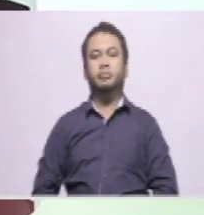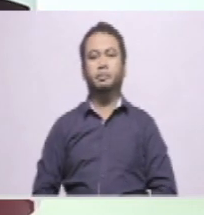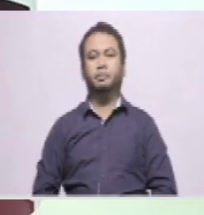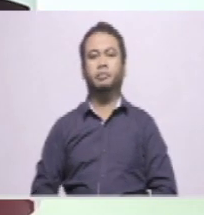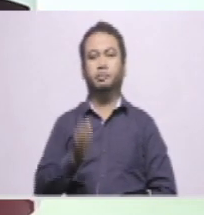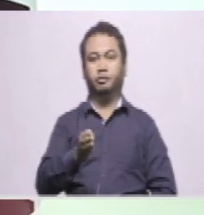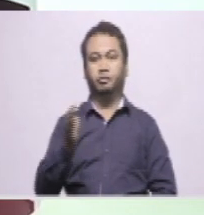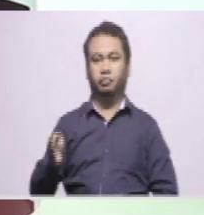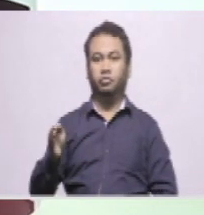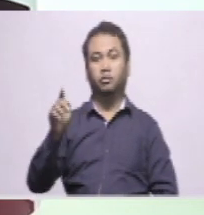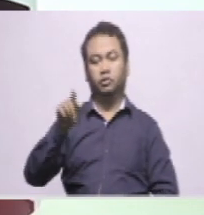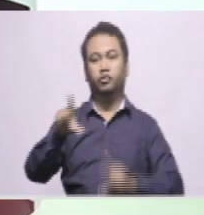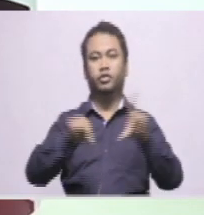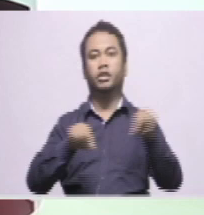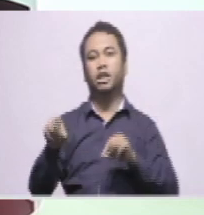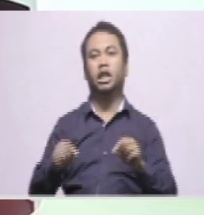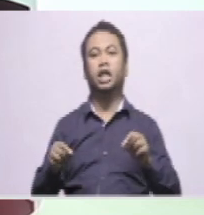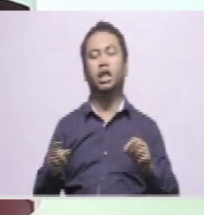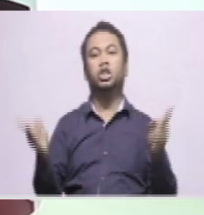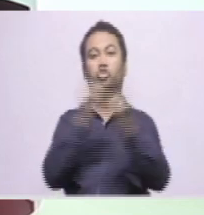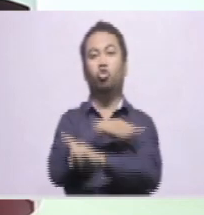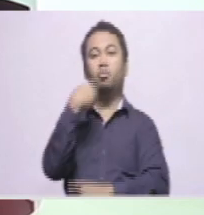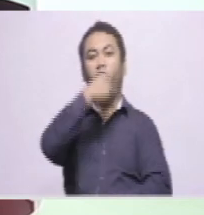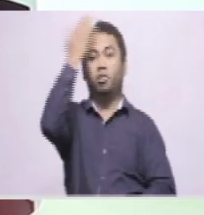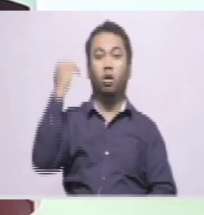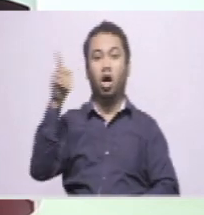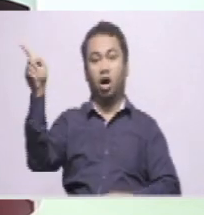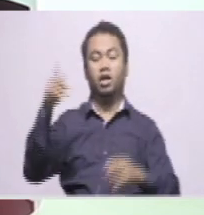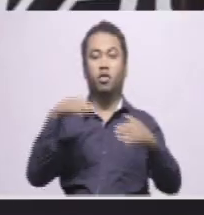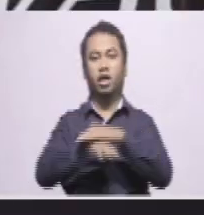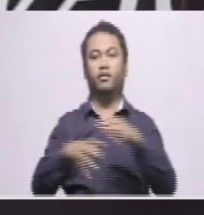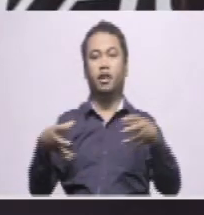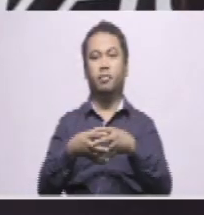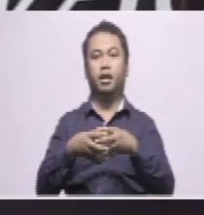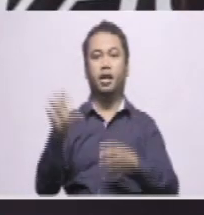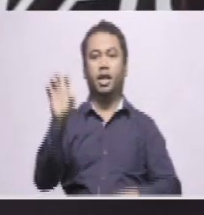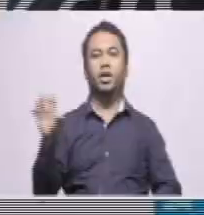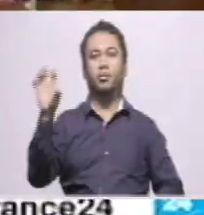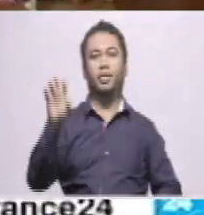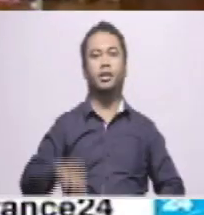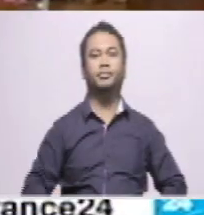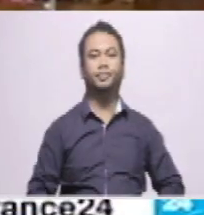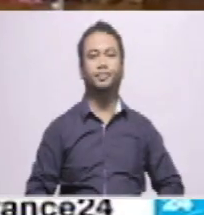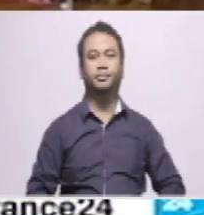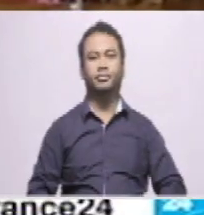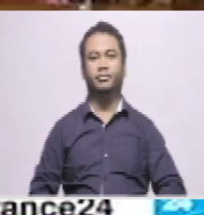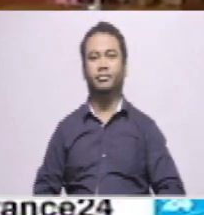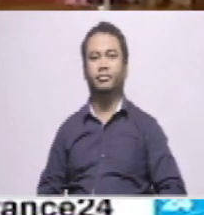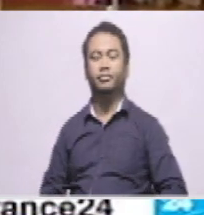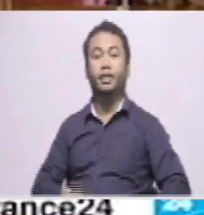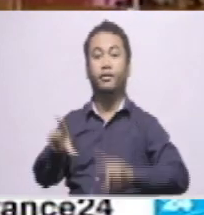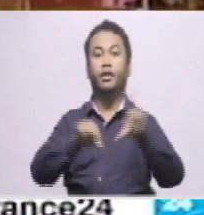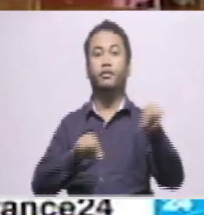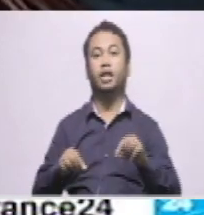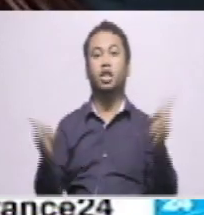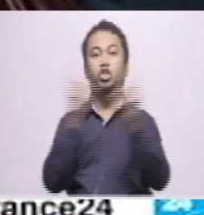fifidianana depute teo anivon'ny vondrona eropeana natao tany Eropa iarahantsika amin'ny Lemana Elize. Nanamarika ny fifidianana